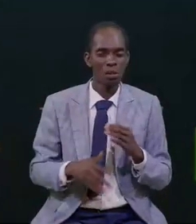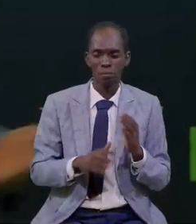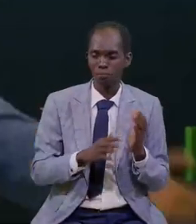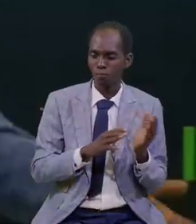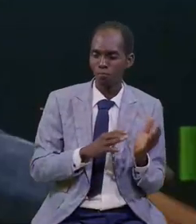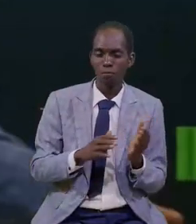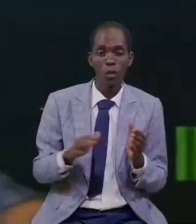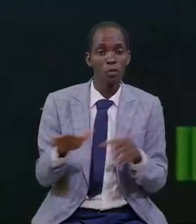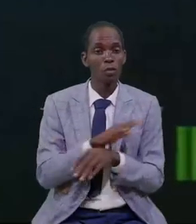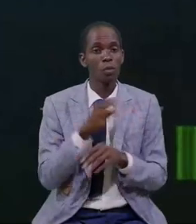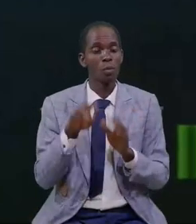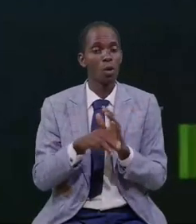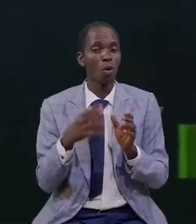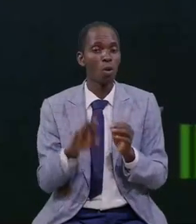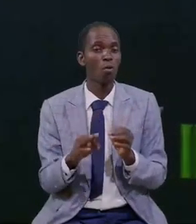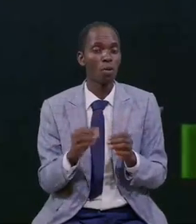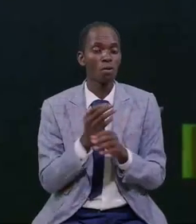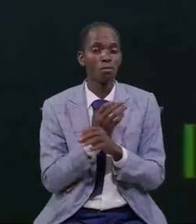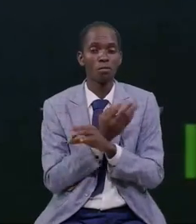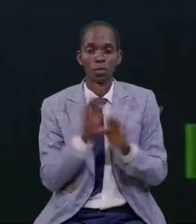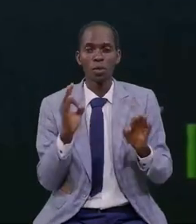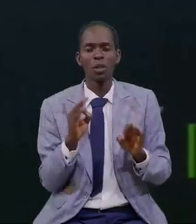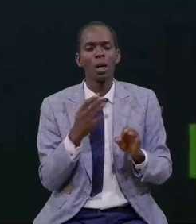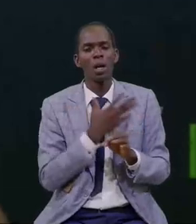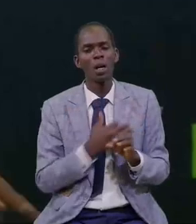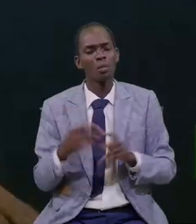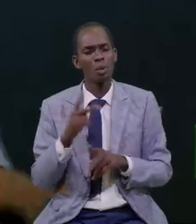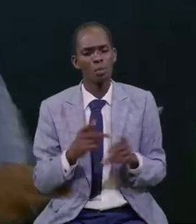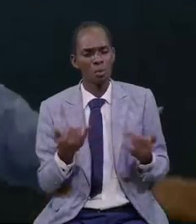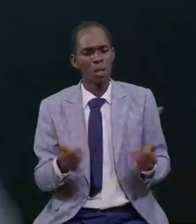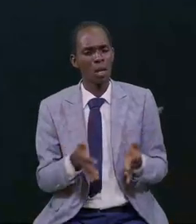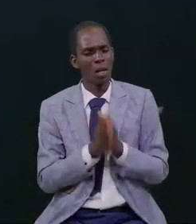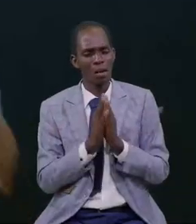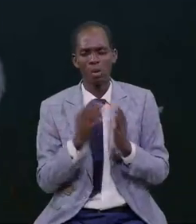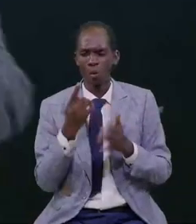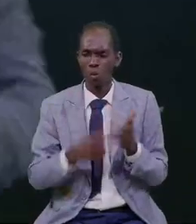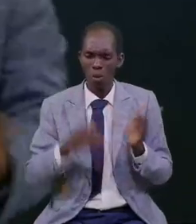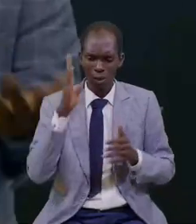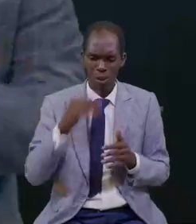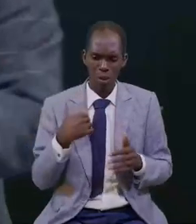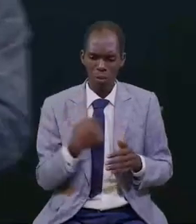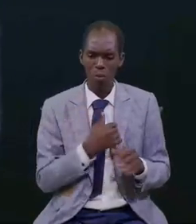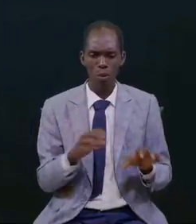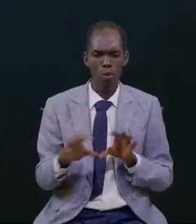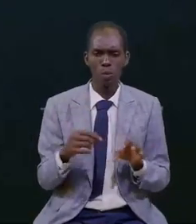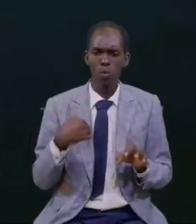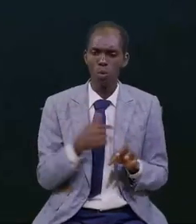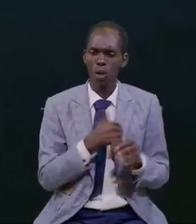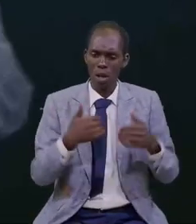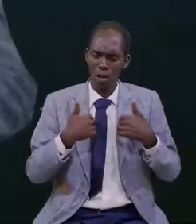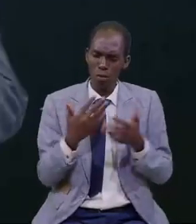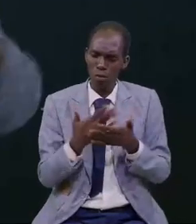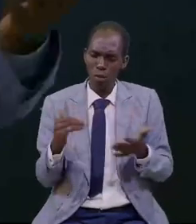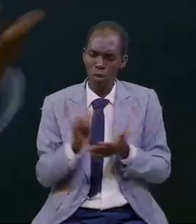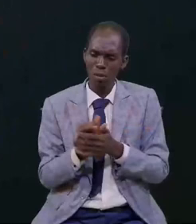qu'est-ce que nous allons faire nous avons des culpabilités qui nous maintiennent nous avons des culpabilités qui nous retiennent qu'est-ce qu'il